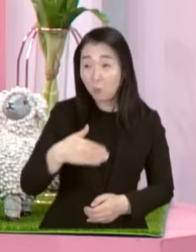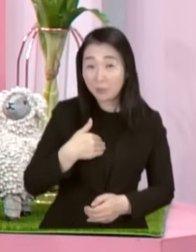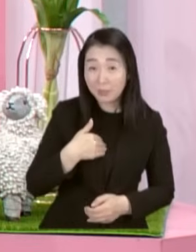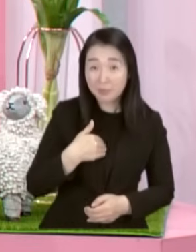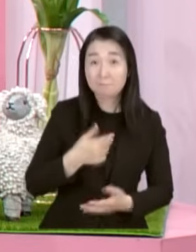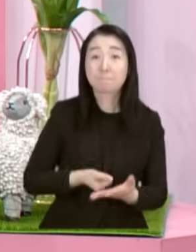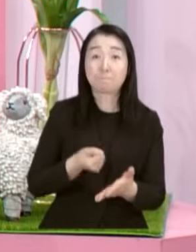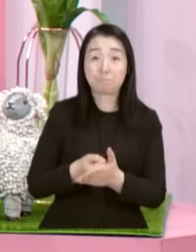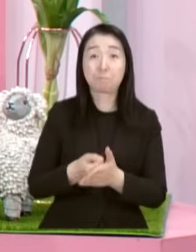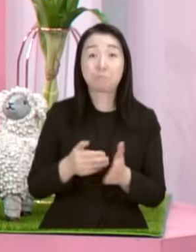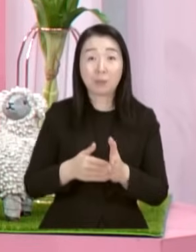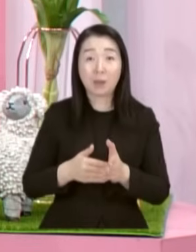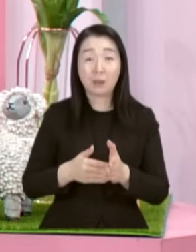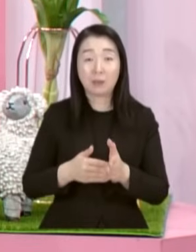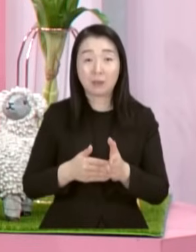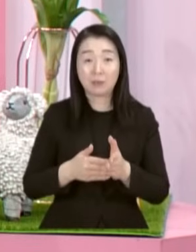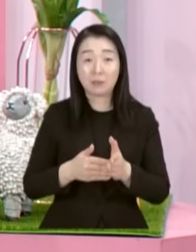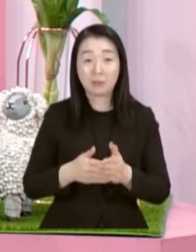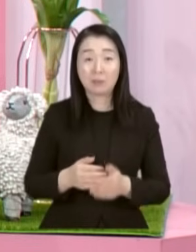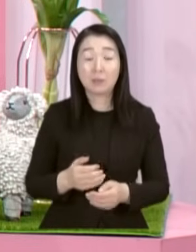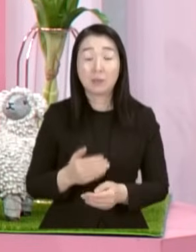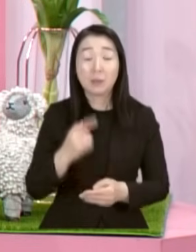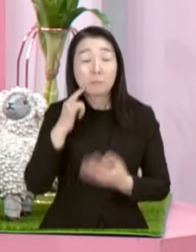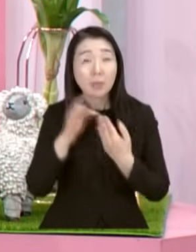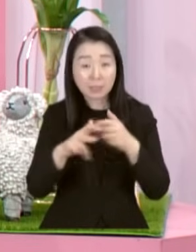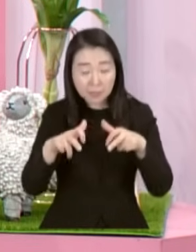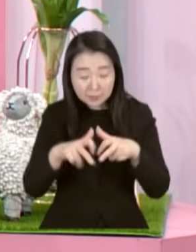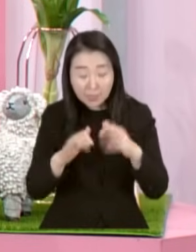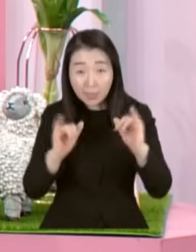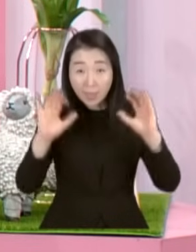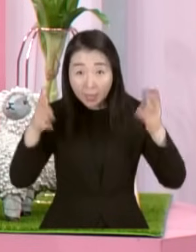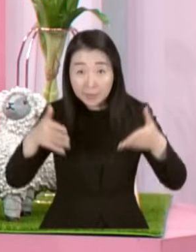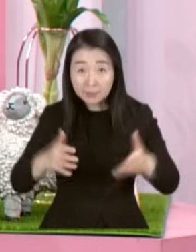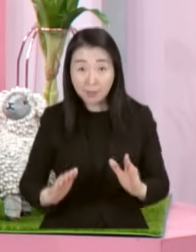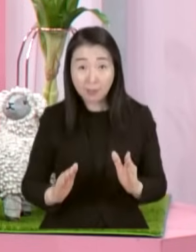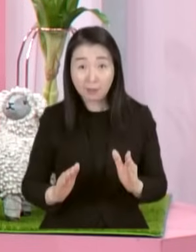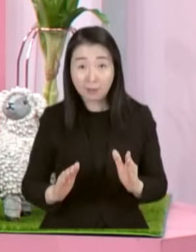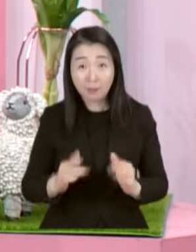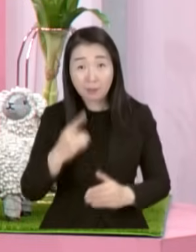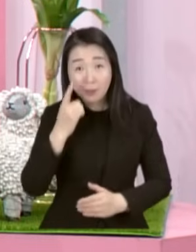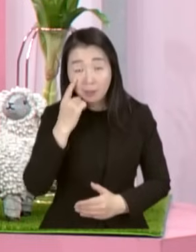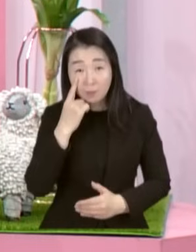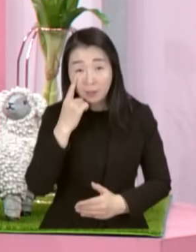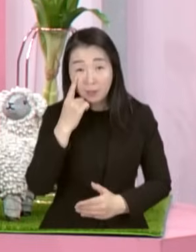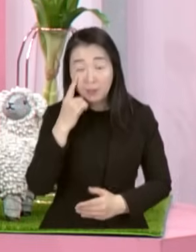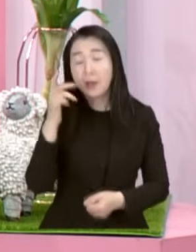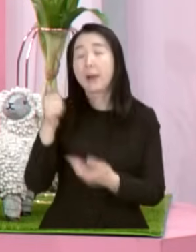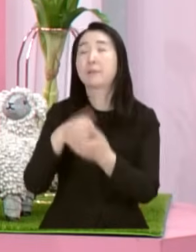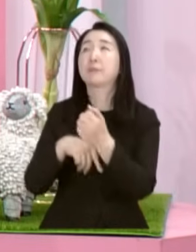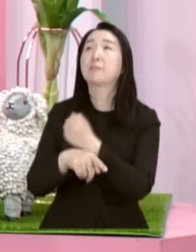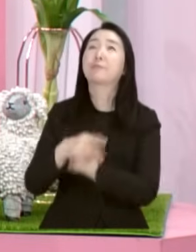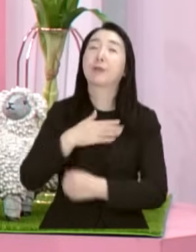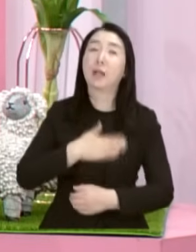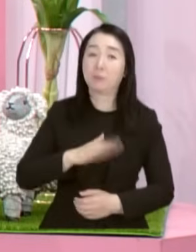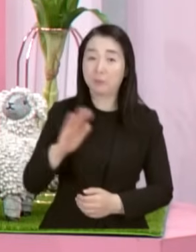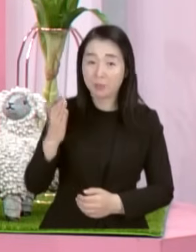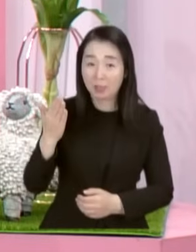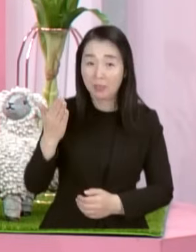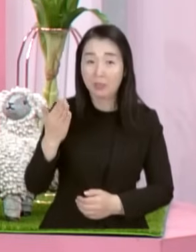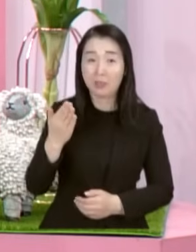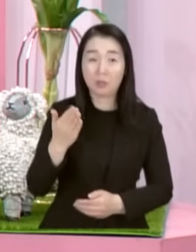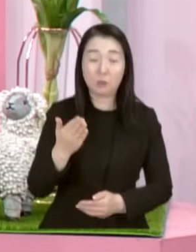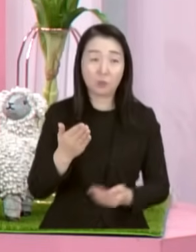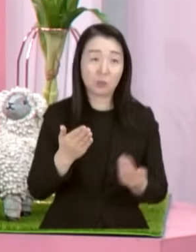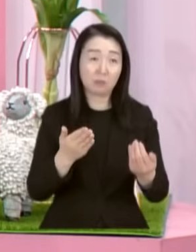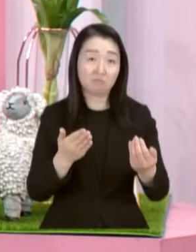나는 결심했어. 아내 하나 장애자로 기형아가 나와도 우리 그 뜻으로 알고 이건 이